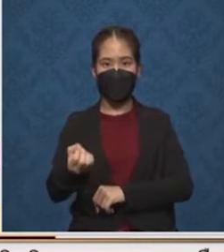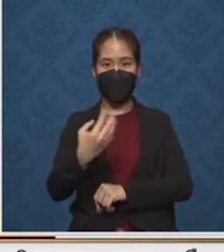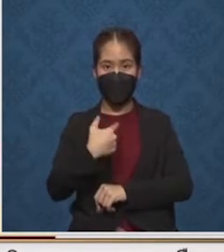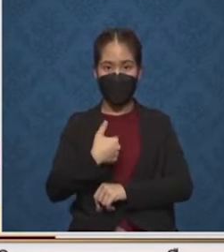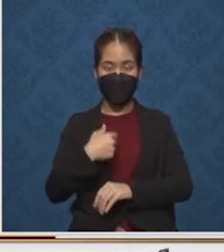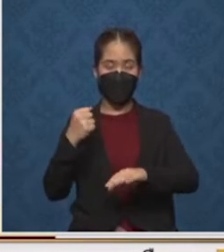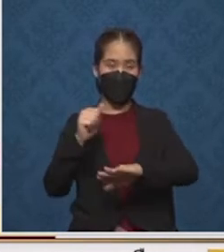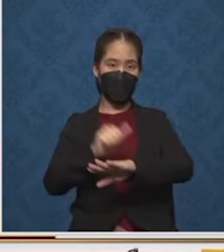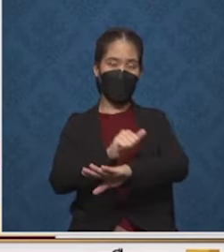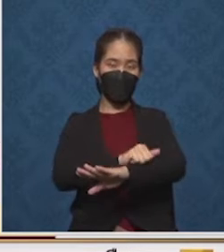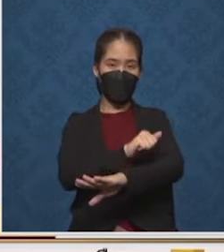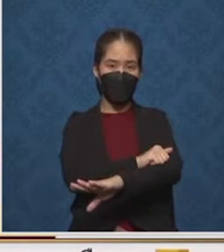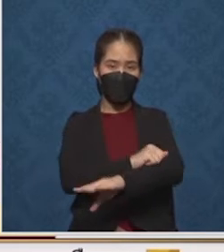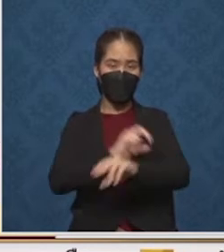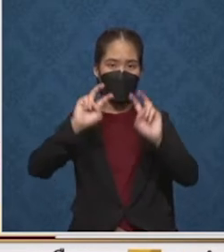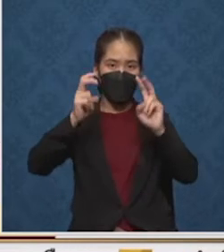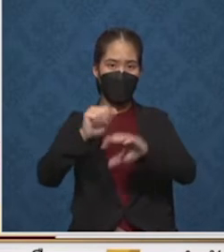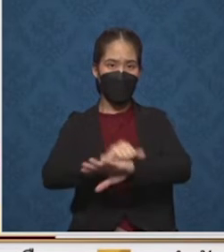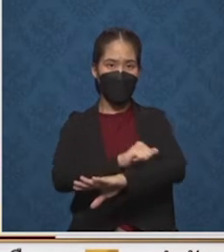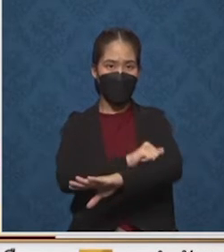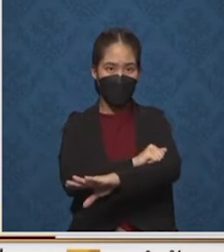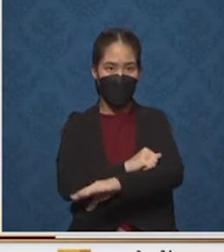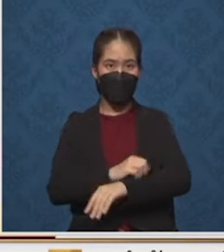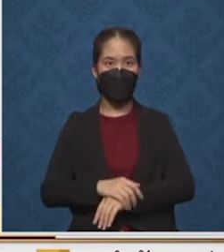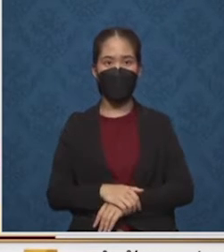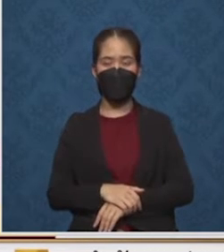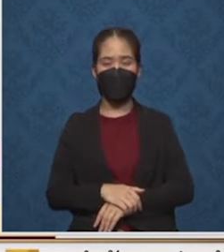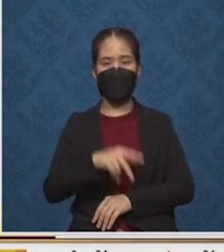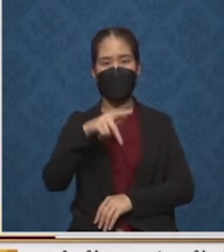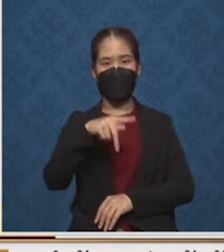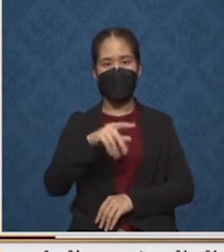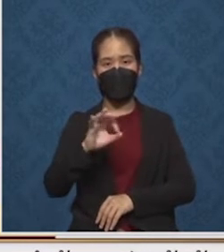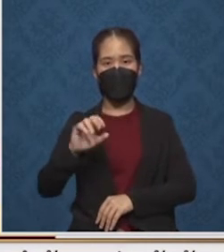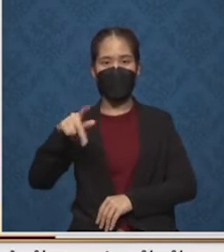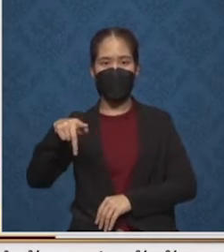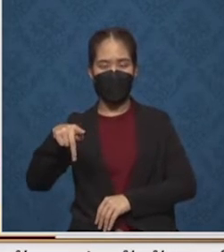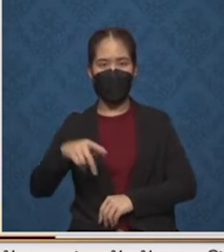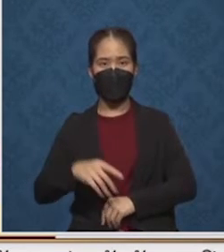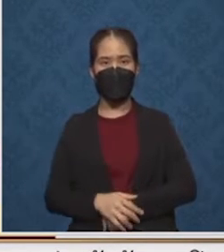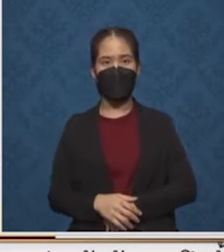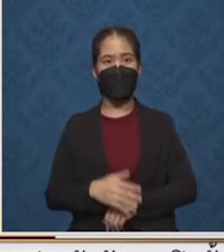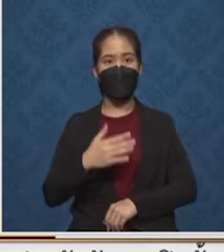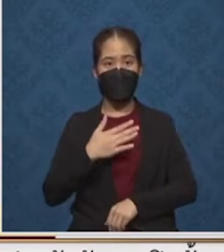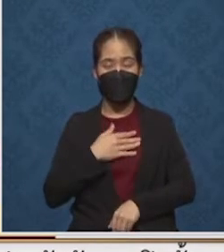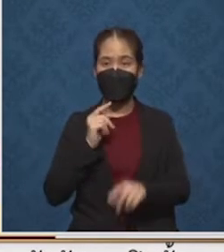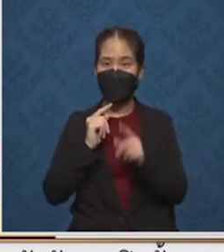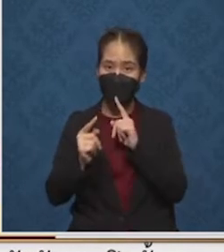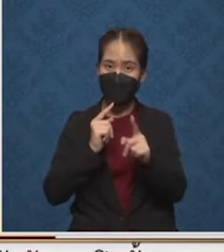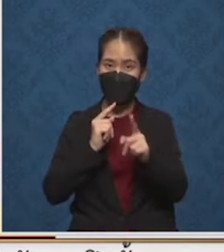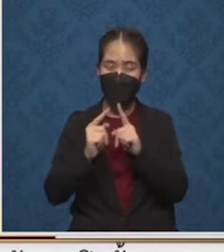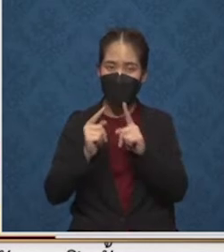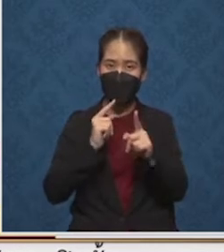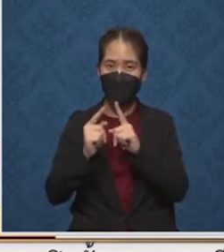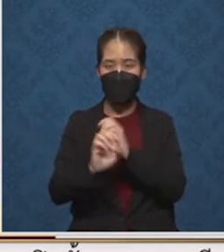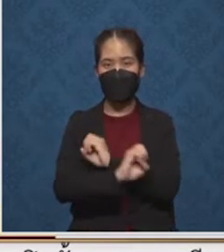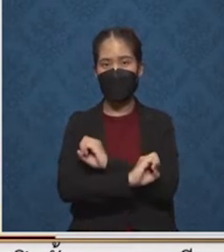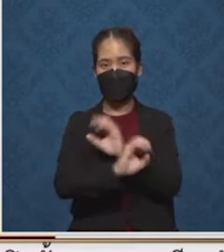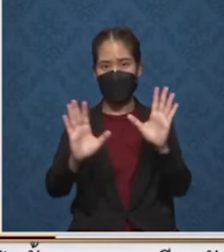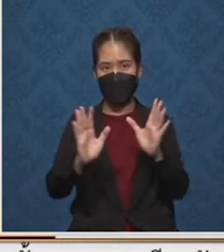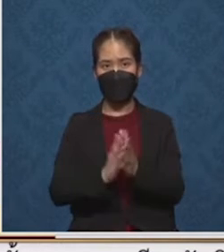ตอบแทนอาทีเรียกับ P for Pนี่แหละครับผมกว่าจะคุยกับเขารู้เรื่องเนี่ย